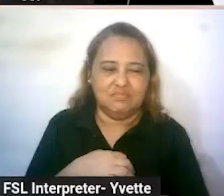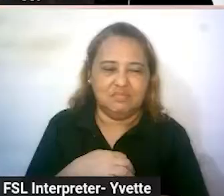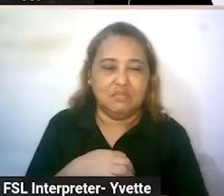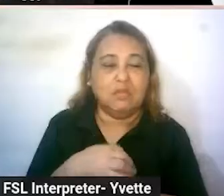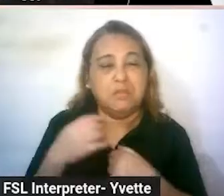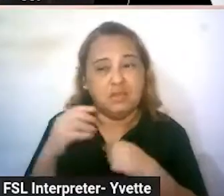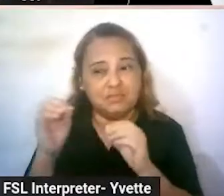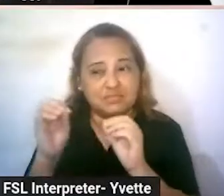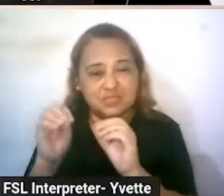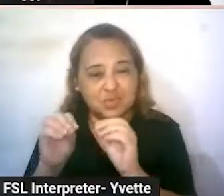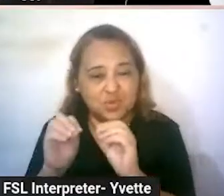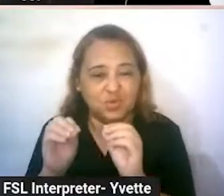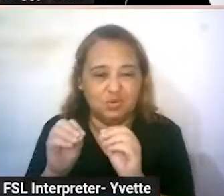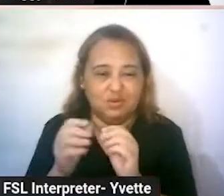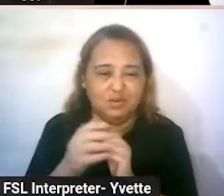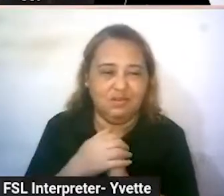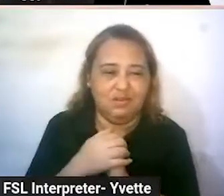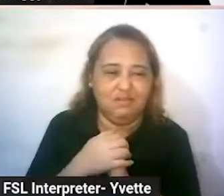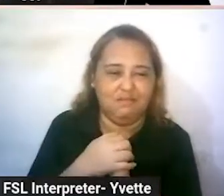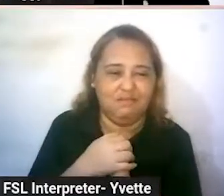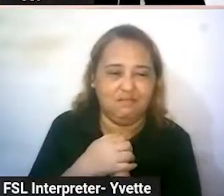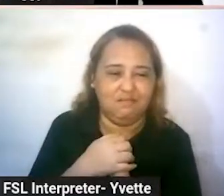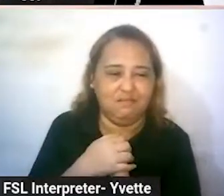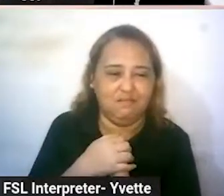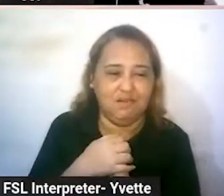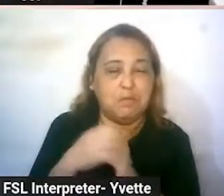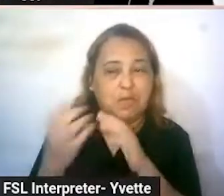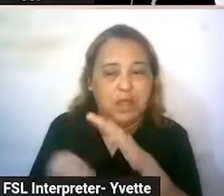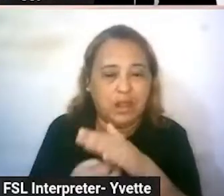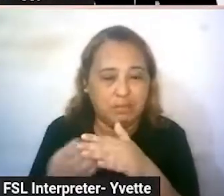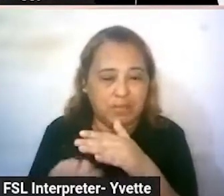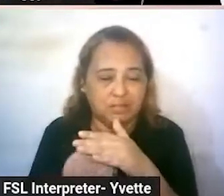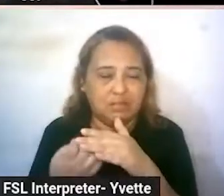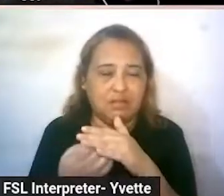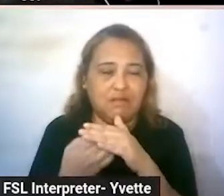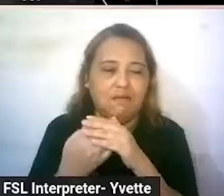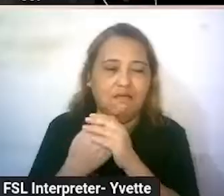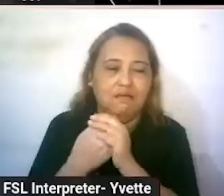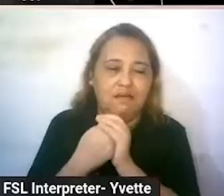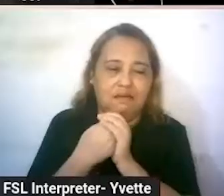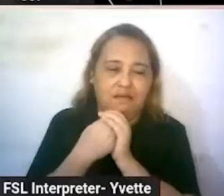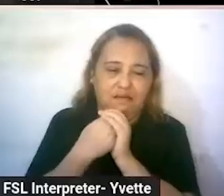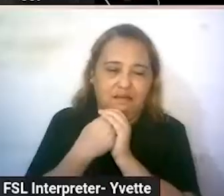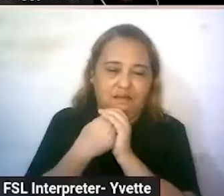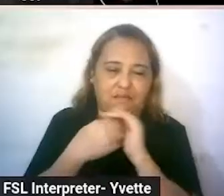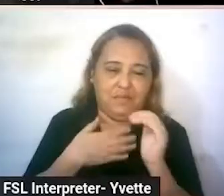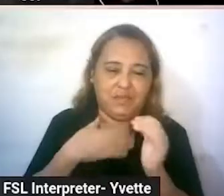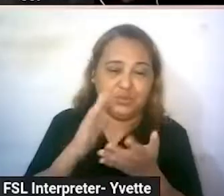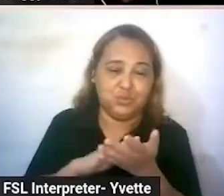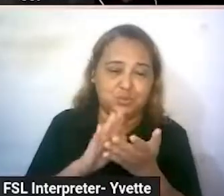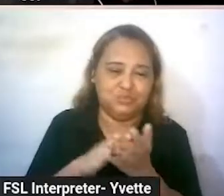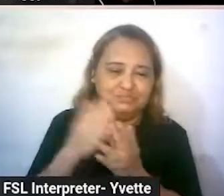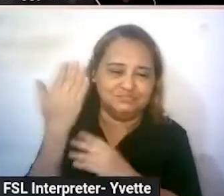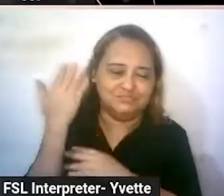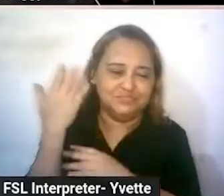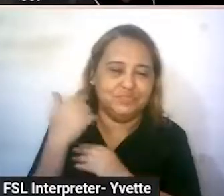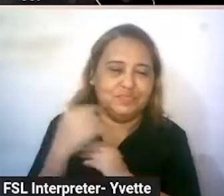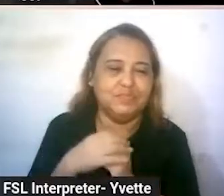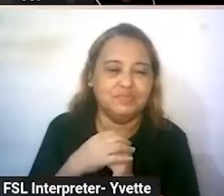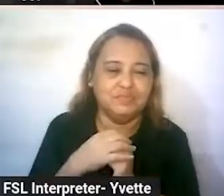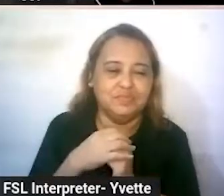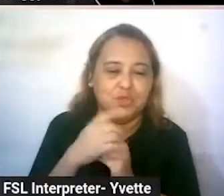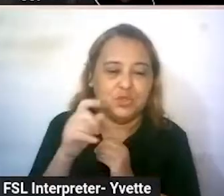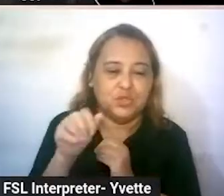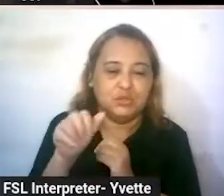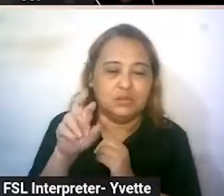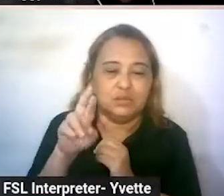ako. Nagturo din ako sa nag-elementarya sa ating alma mater, sa Mancada Tarlac.